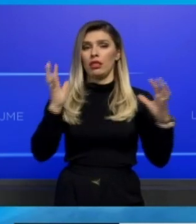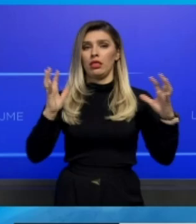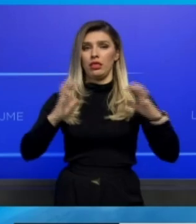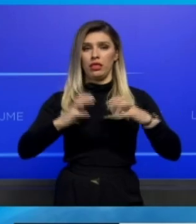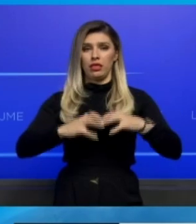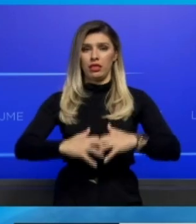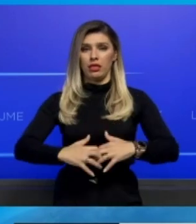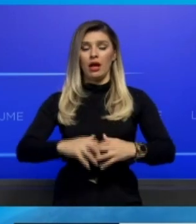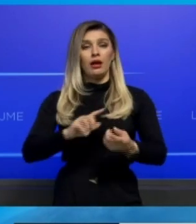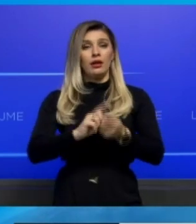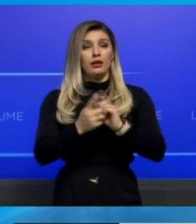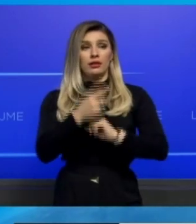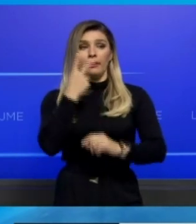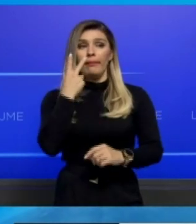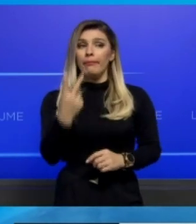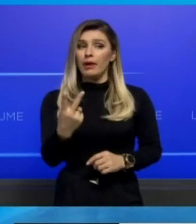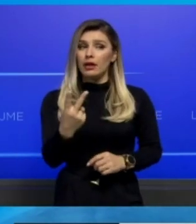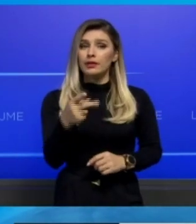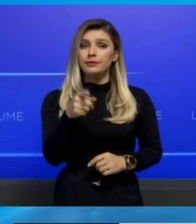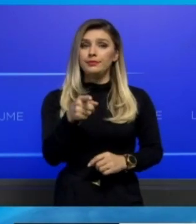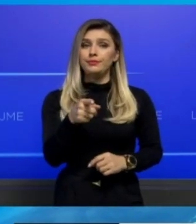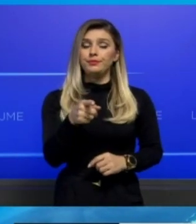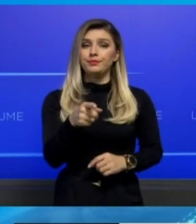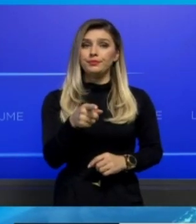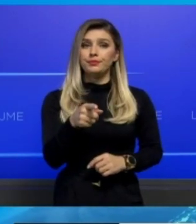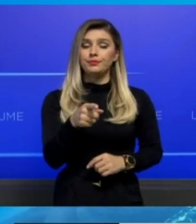të nxis